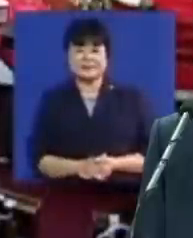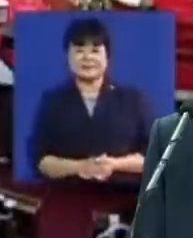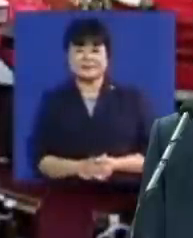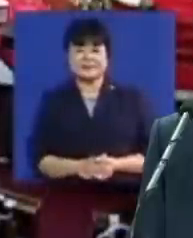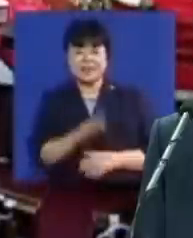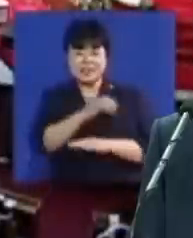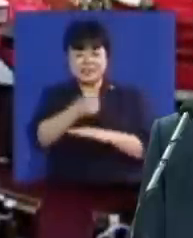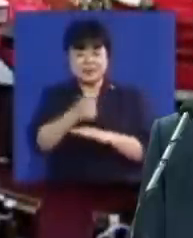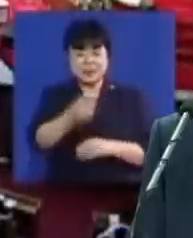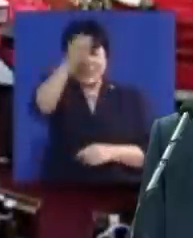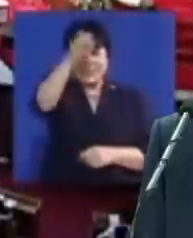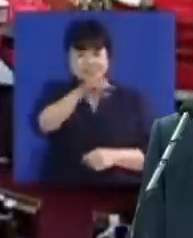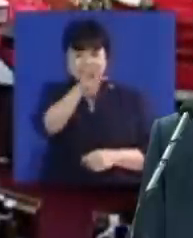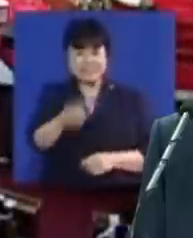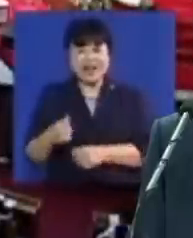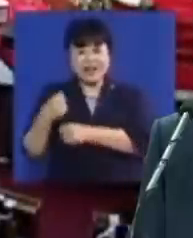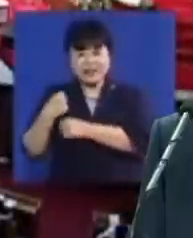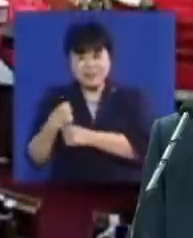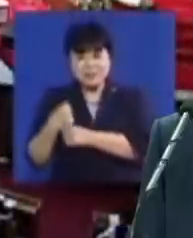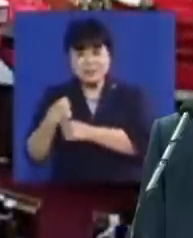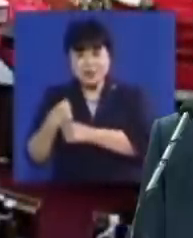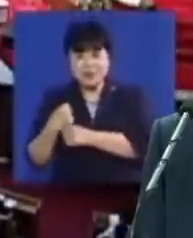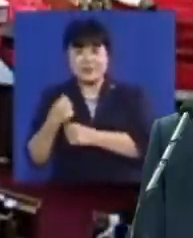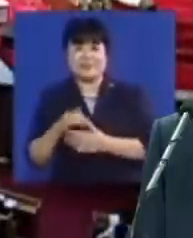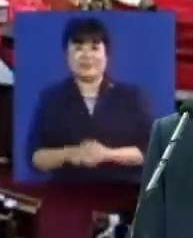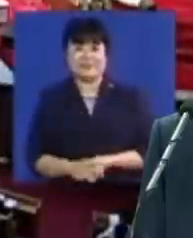그리스도의 십자가를 짊어지면